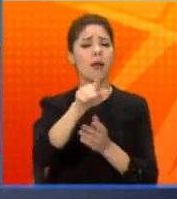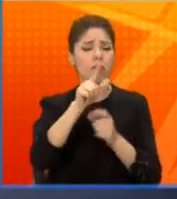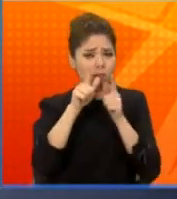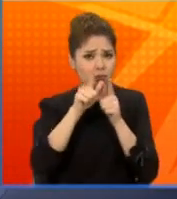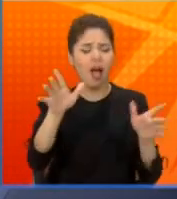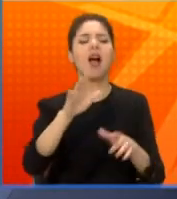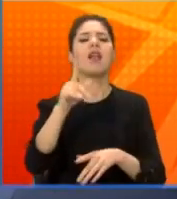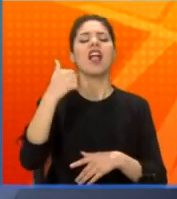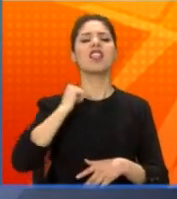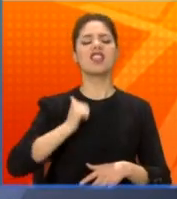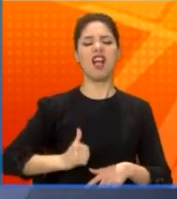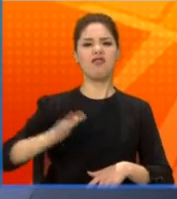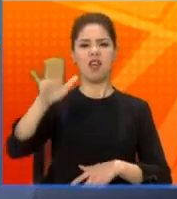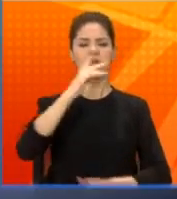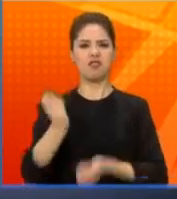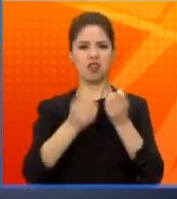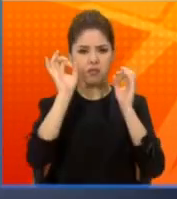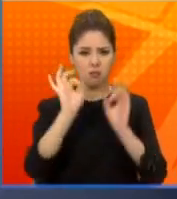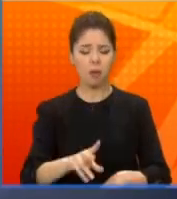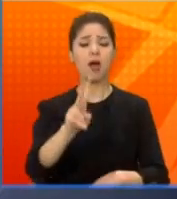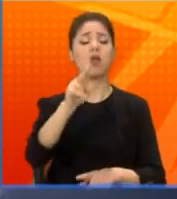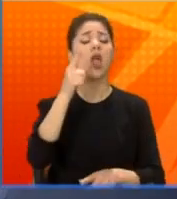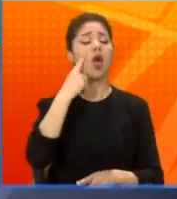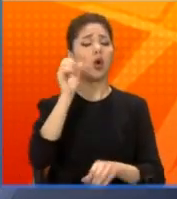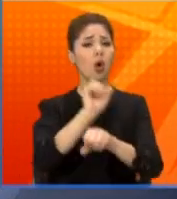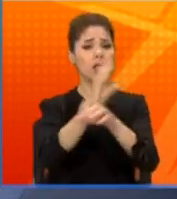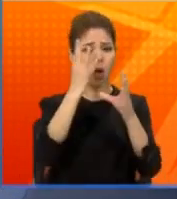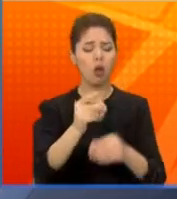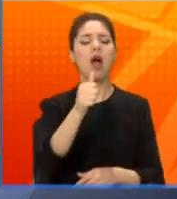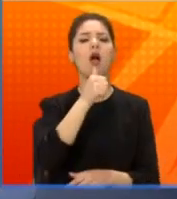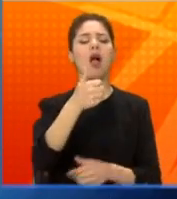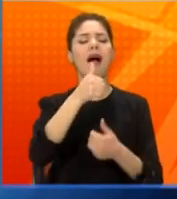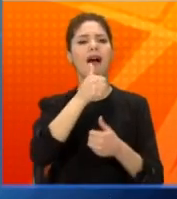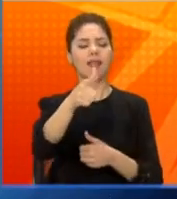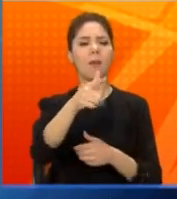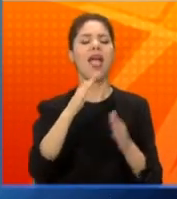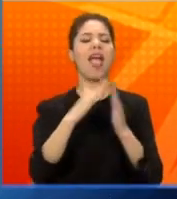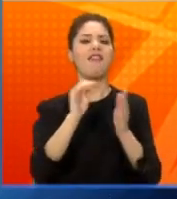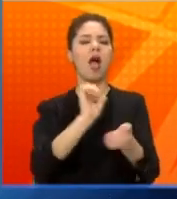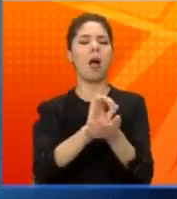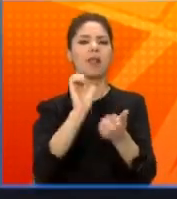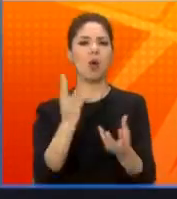savcılığı harekete geçirdi. Gözaltına alınan eski kocaya ev hapsi cezası verildi.